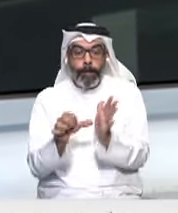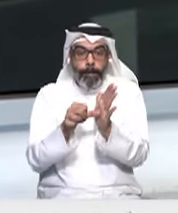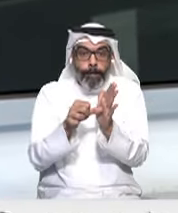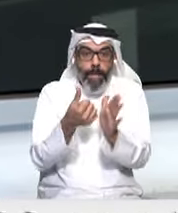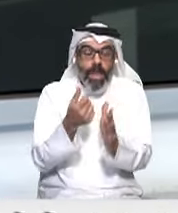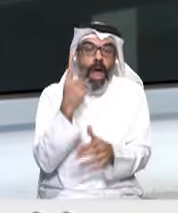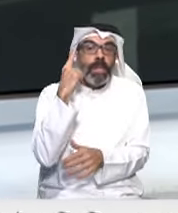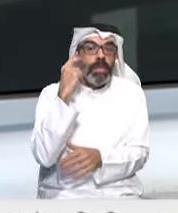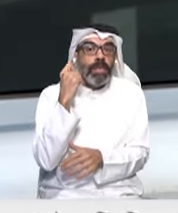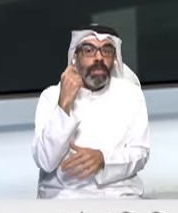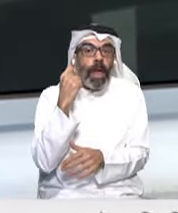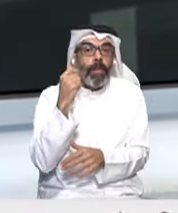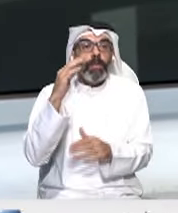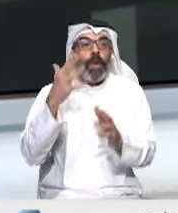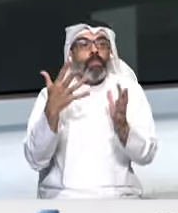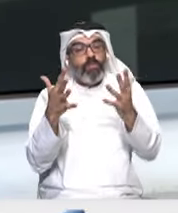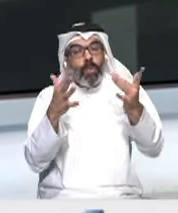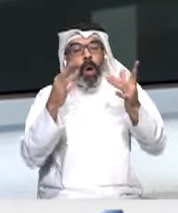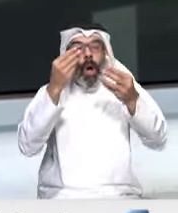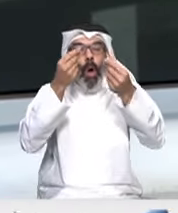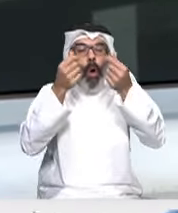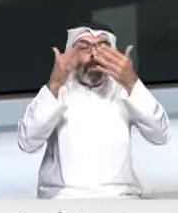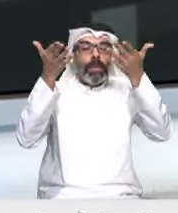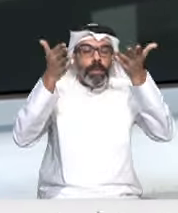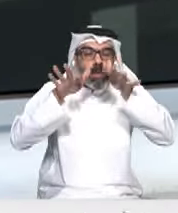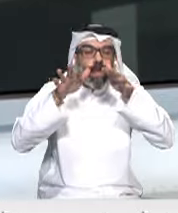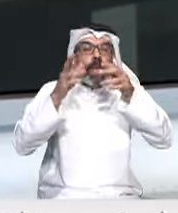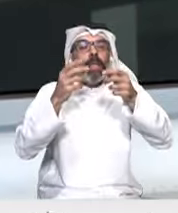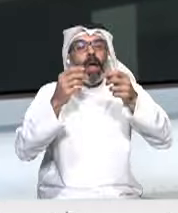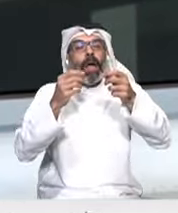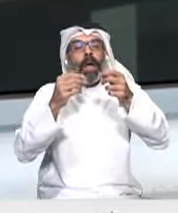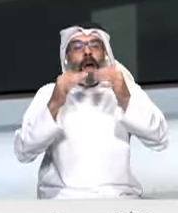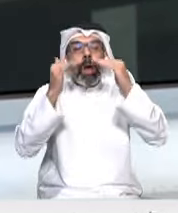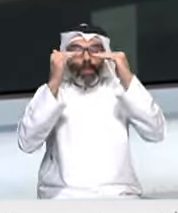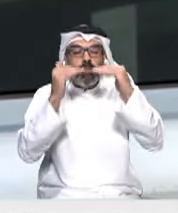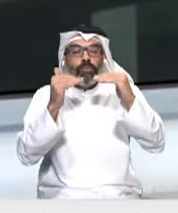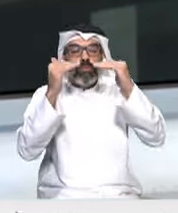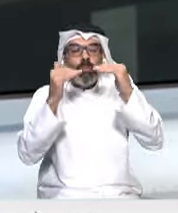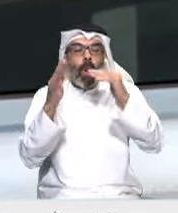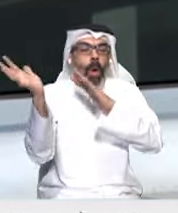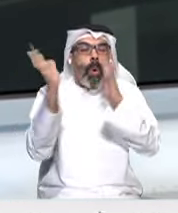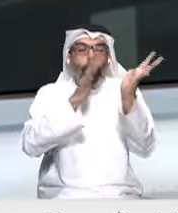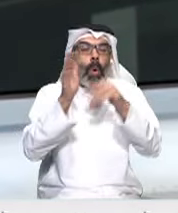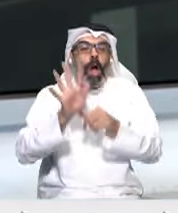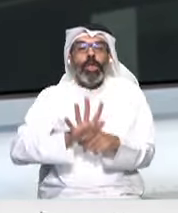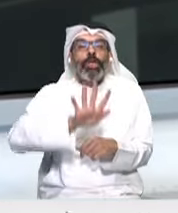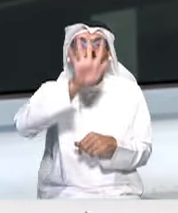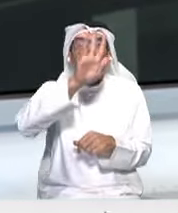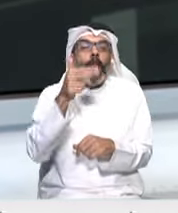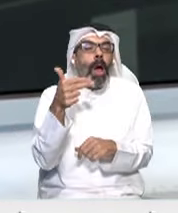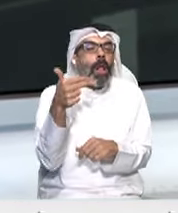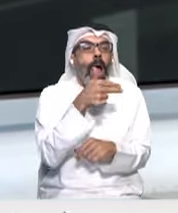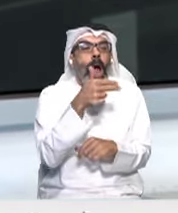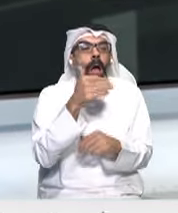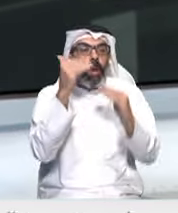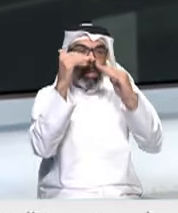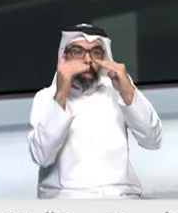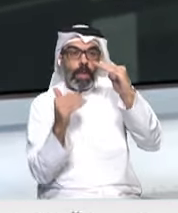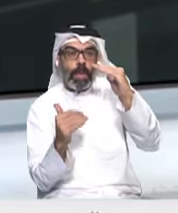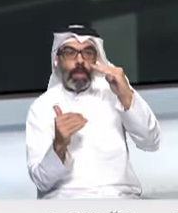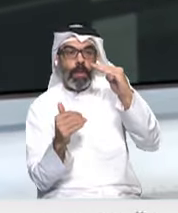السبت تبدأ تقل فرص الغبار وكذلك يقل نشاط الرياح الشمالية الغربية، تتراجع إلى من 8